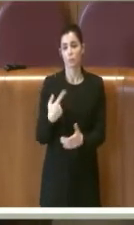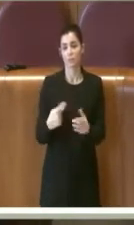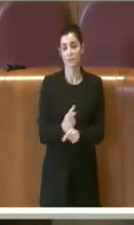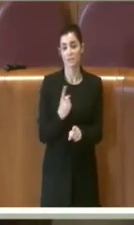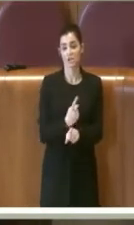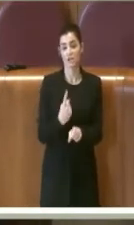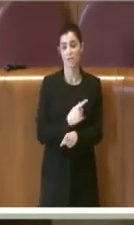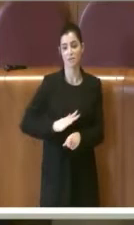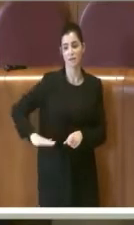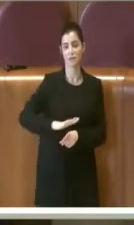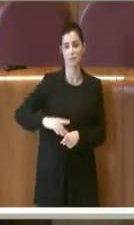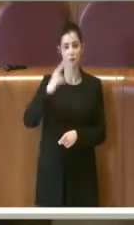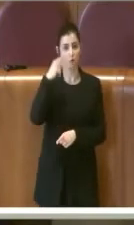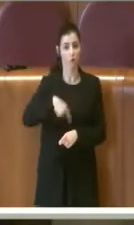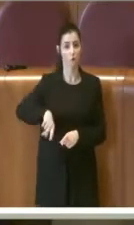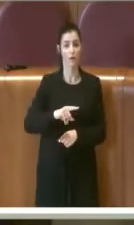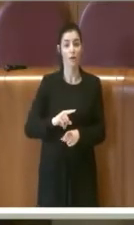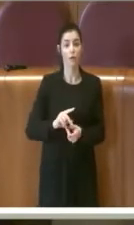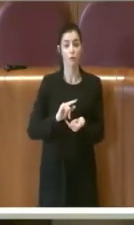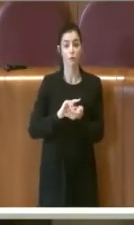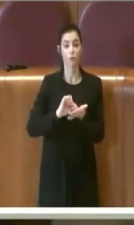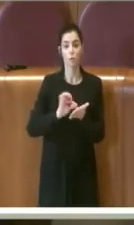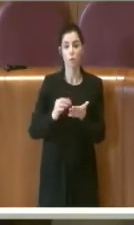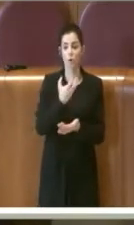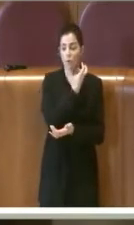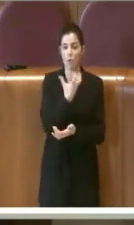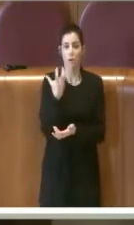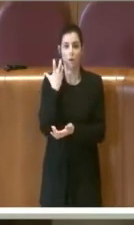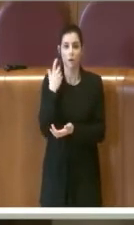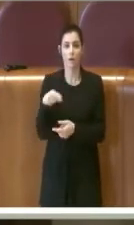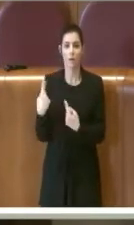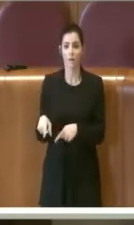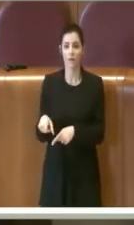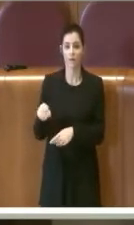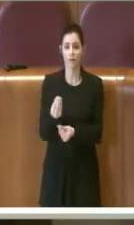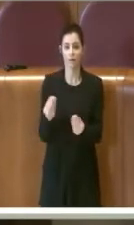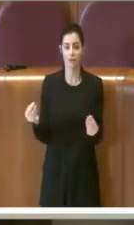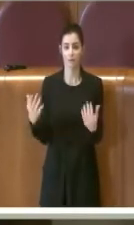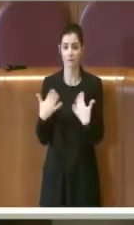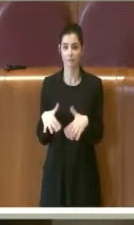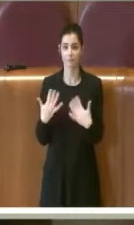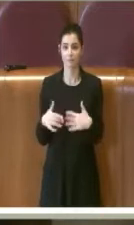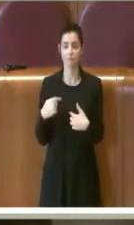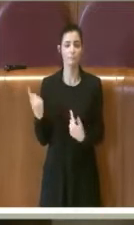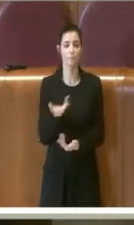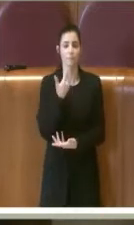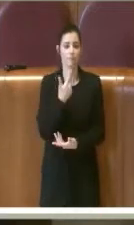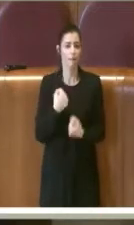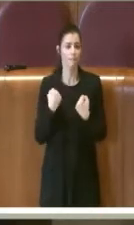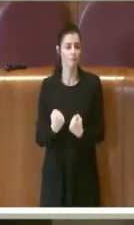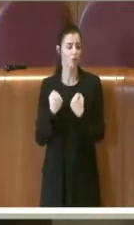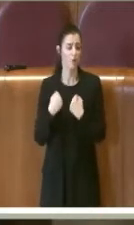nella zona Torino-Mezzocamino questa scuola è importantissima per i ragazzi e noi, insomma, abbiamo voluto